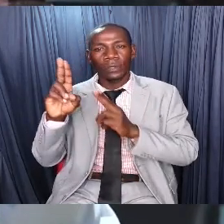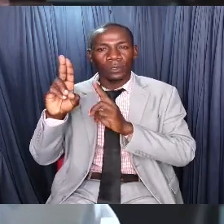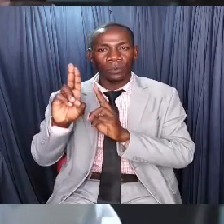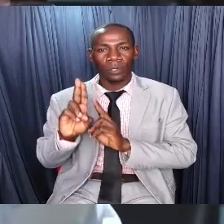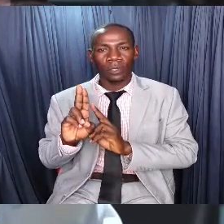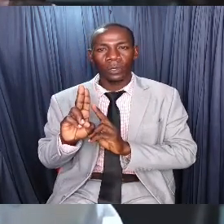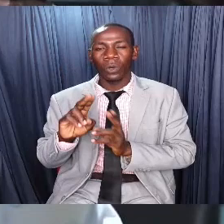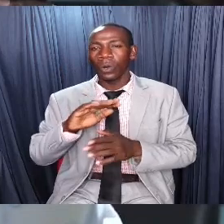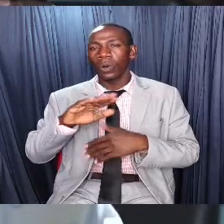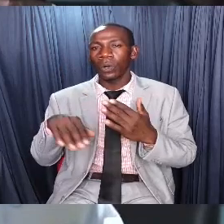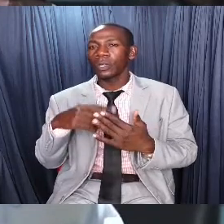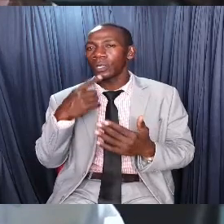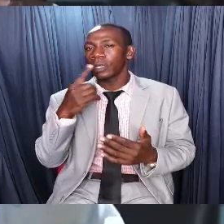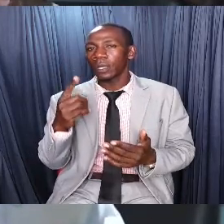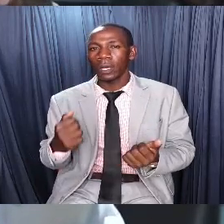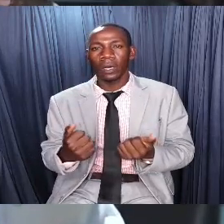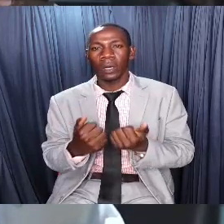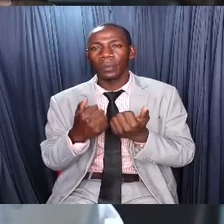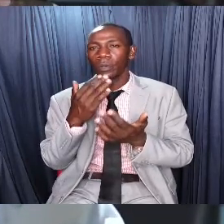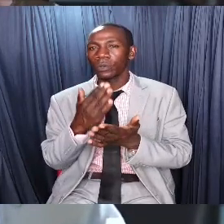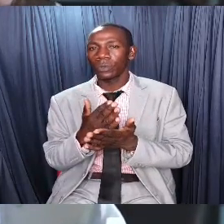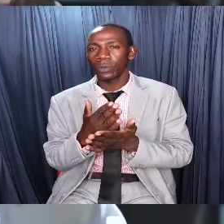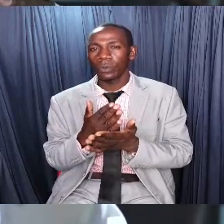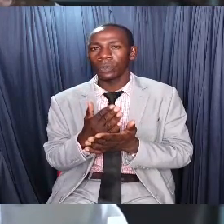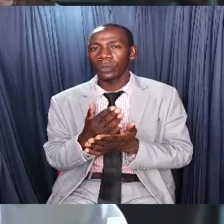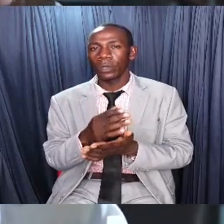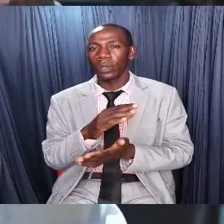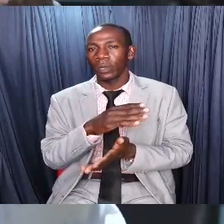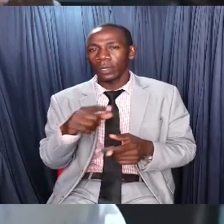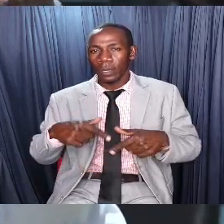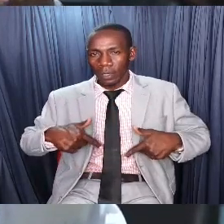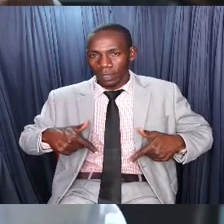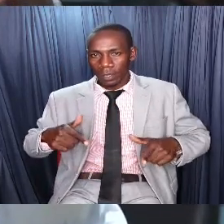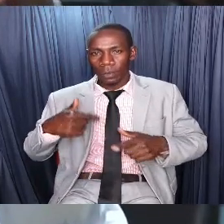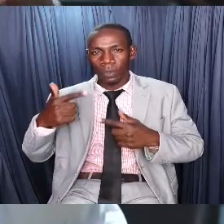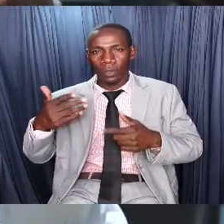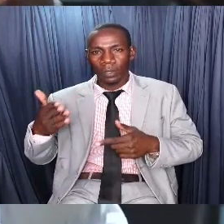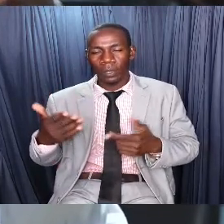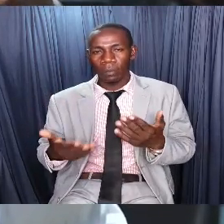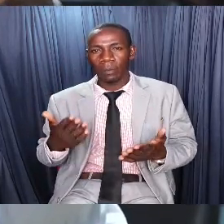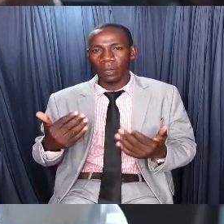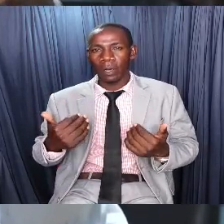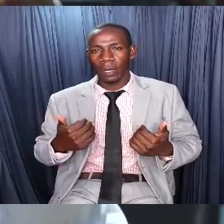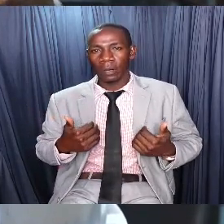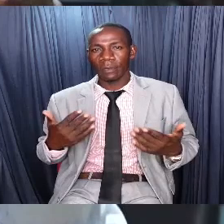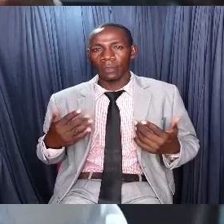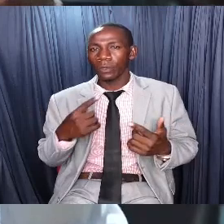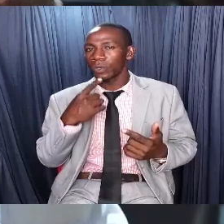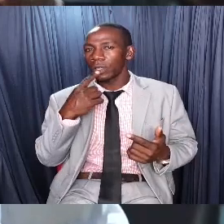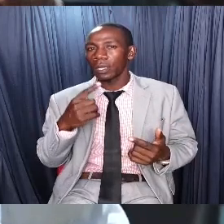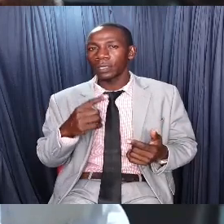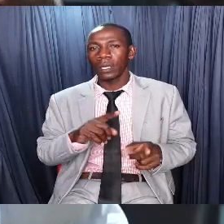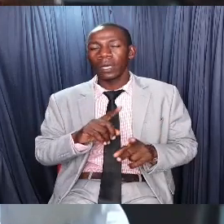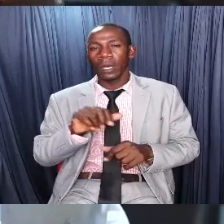kuheshimiwa. Yote asemayo utukia kweli kweli. Basi twende huko, labda yeye aweza kutuambia